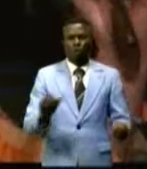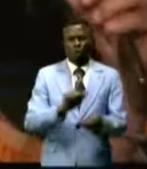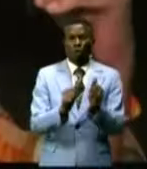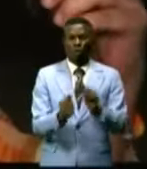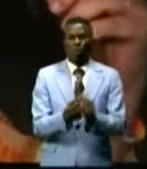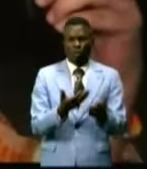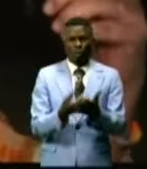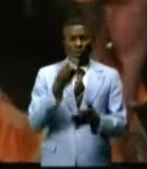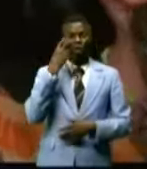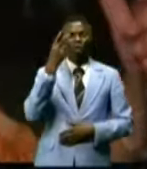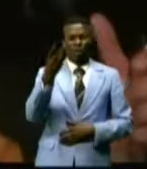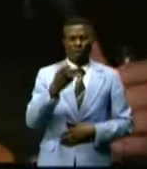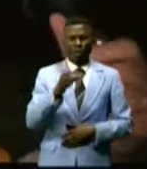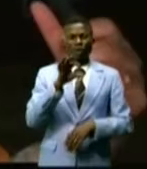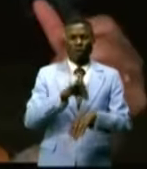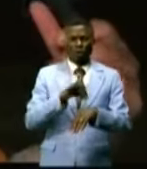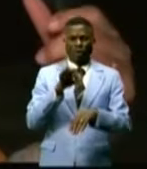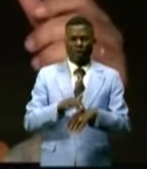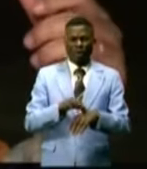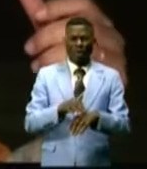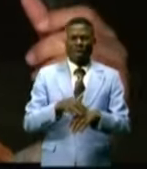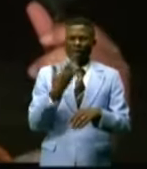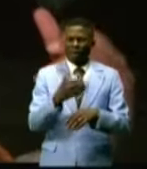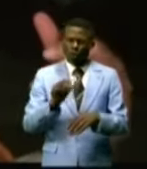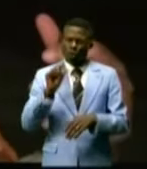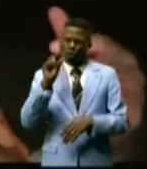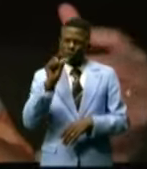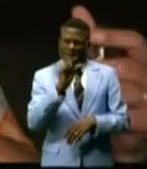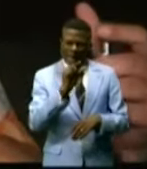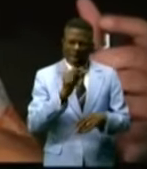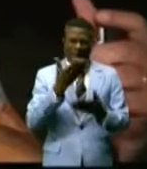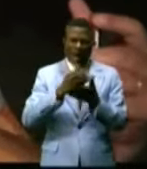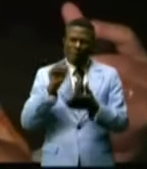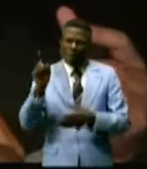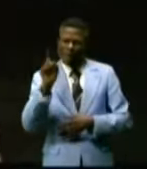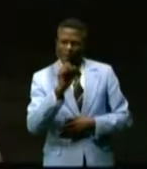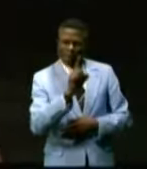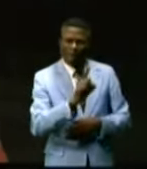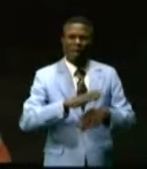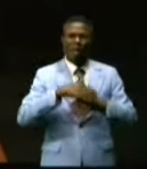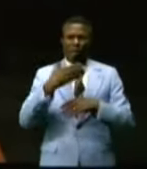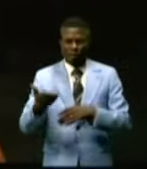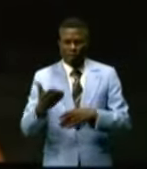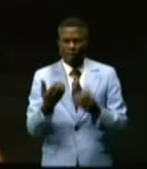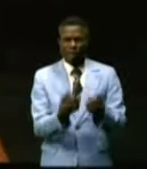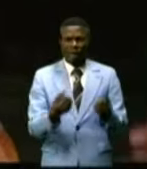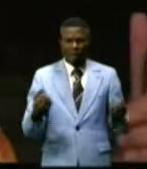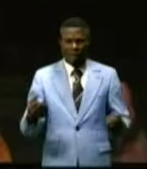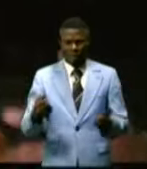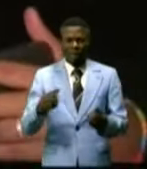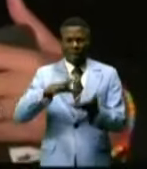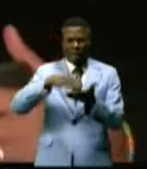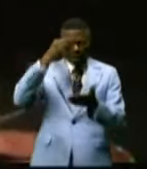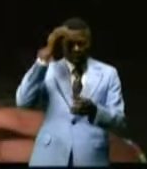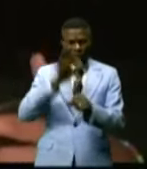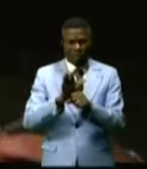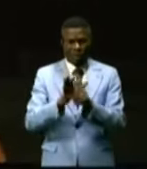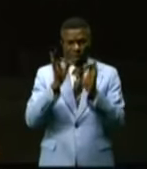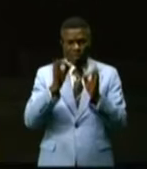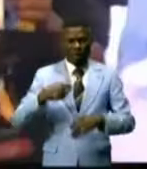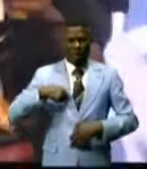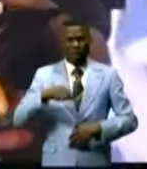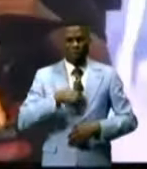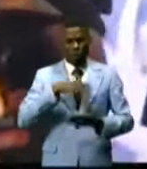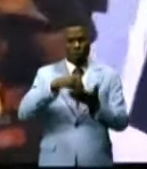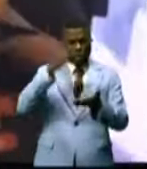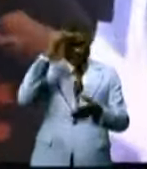il voit vraiment les choses en détail, prévoir déjà qu'est-ce qui se passe par après. Les enfants ont beaucoup appris, mais chasse que nous aussi on a beaucoup